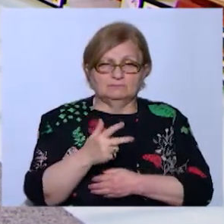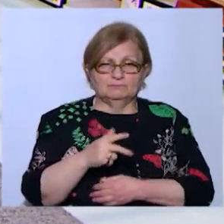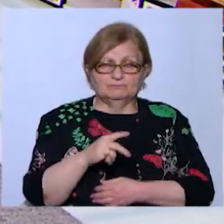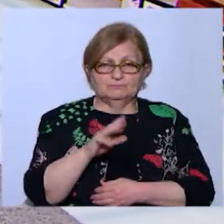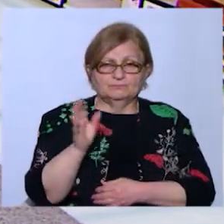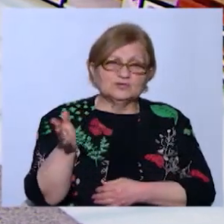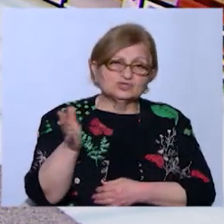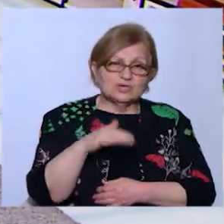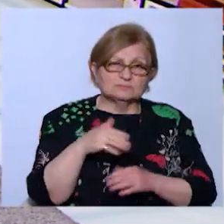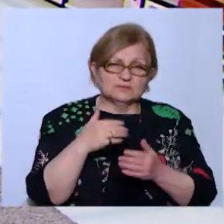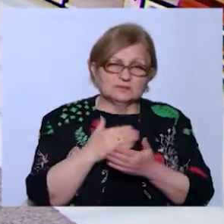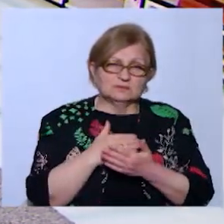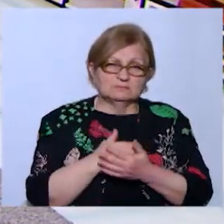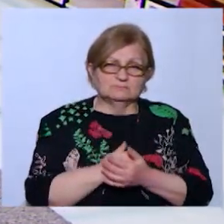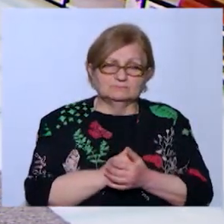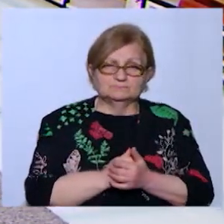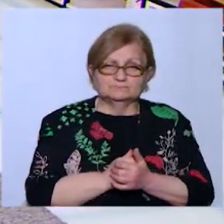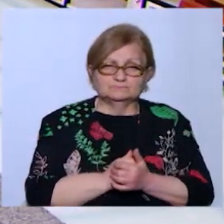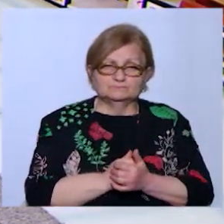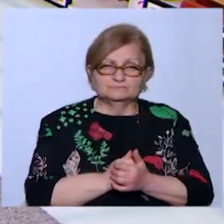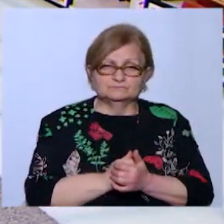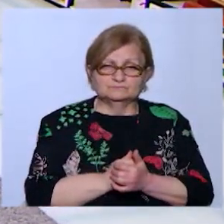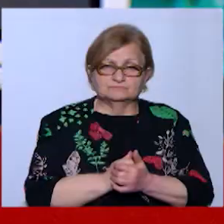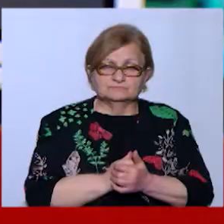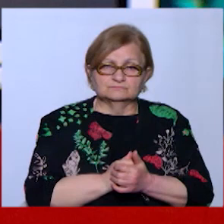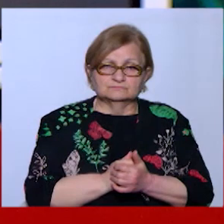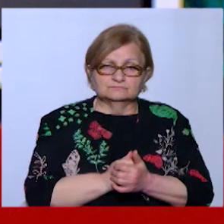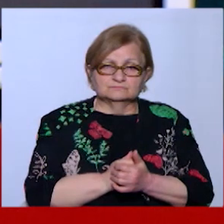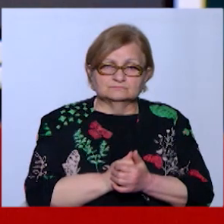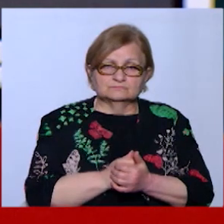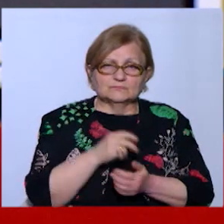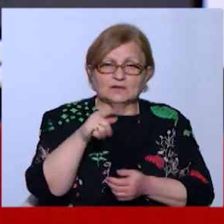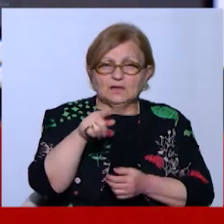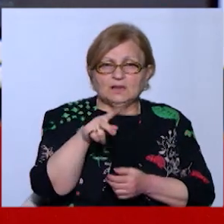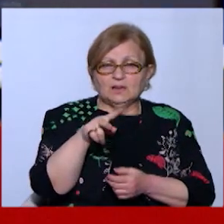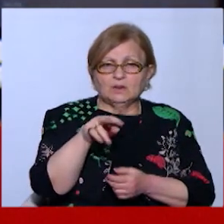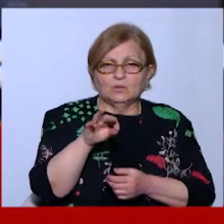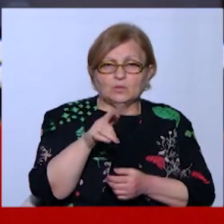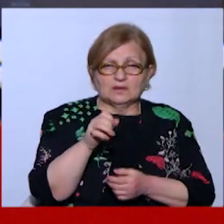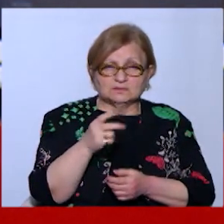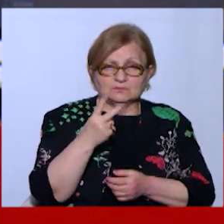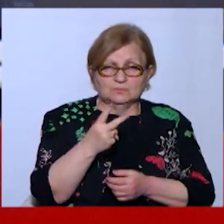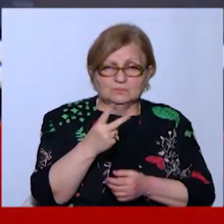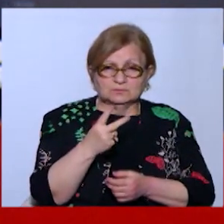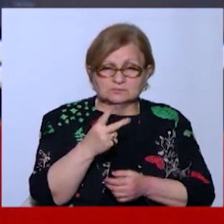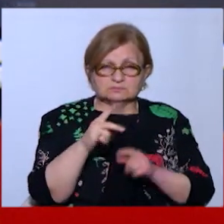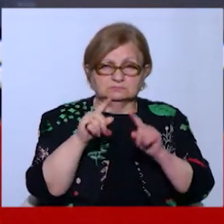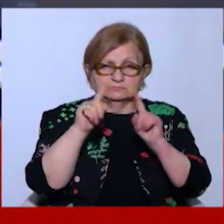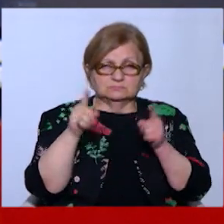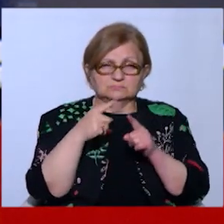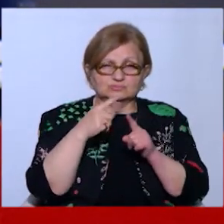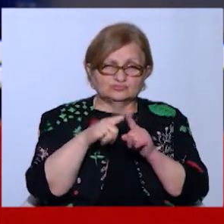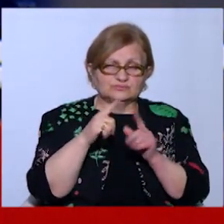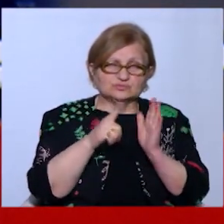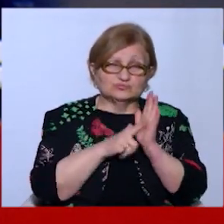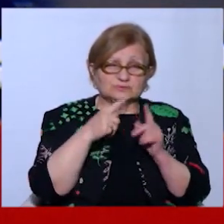შემდეგი არის ასეთი. ამოხსენით განტოლება. განტოლება კი არის ასეთი. ლოგარითმი 2-ის ფუძით 7x +